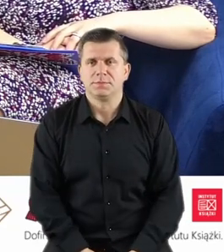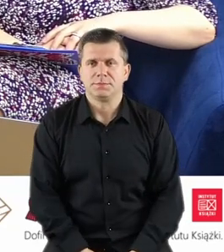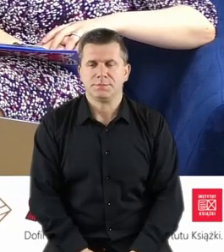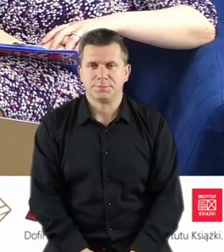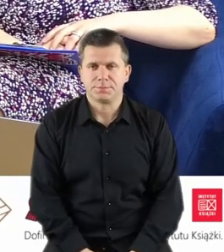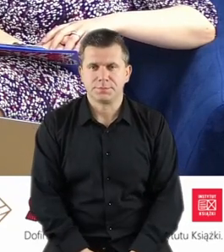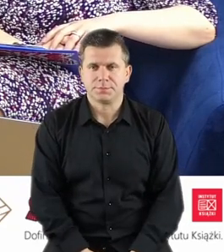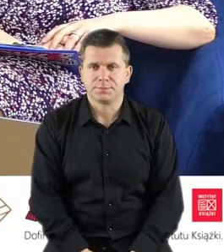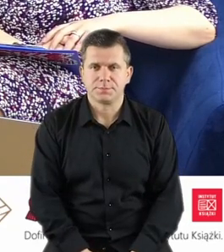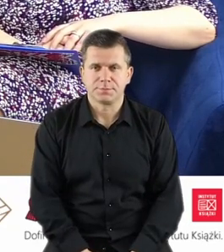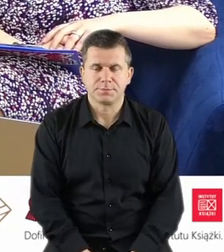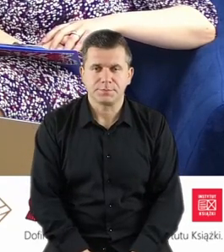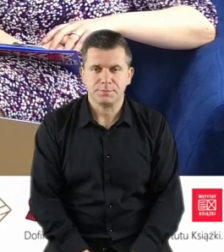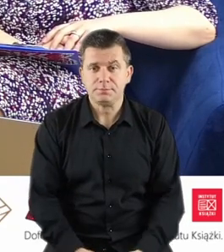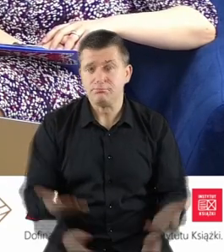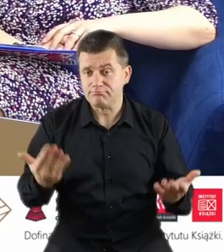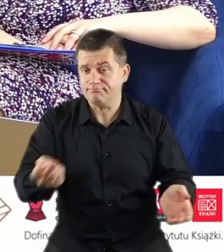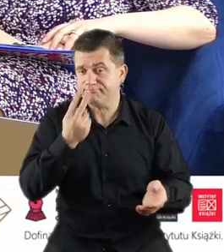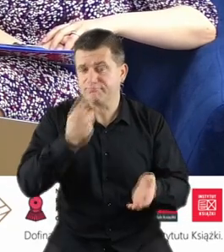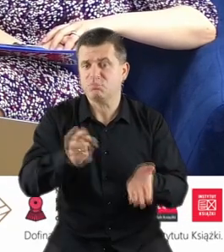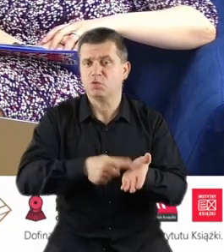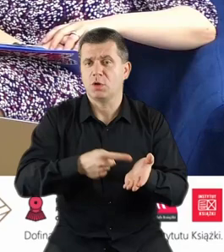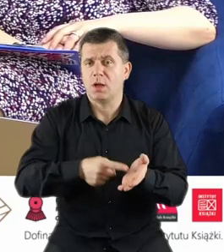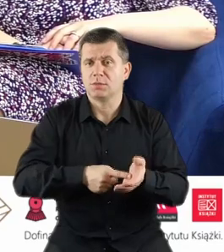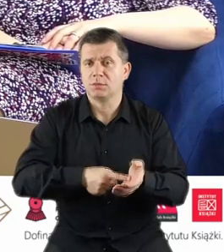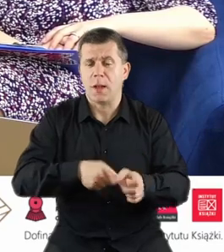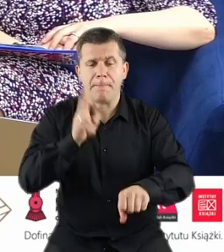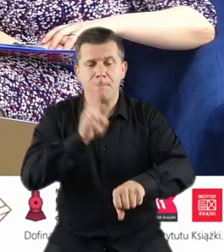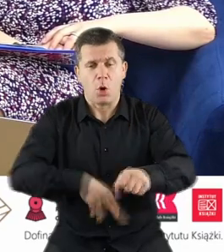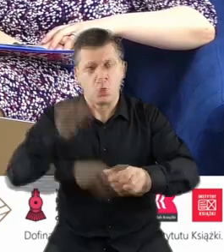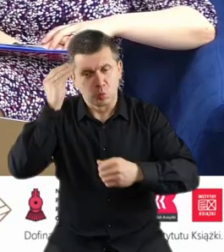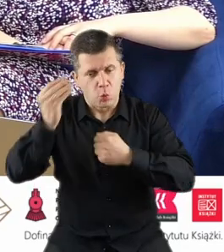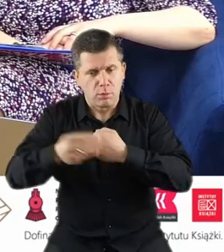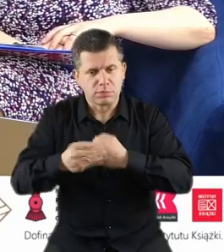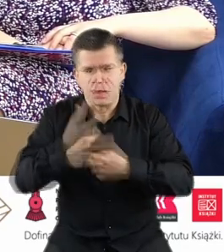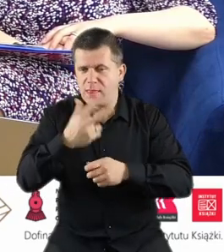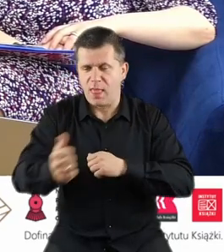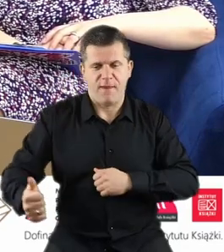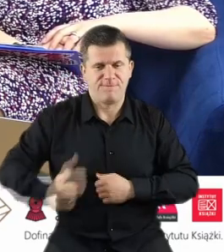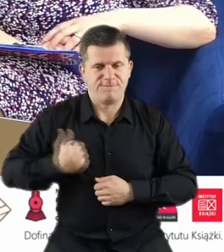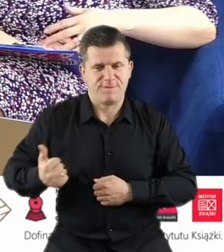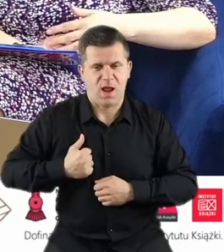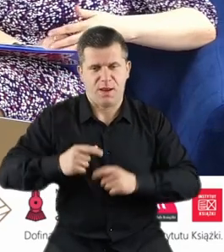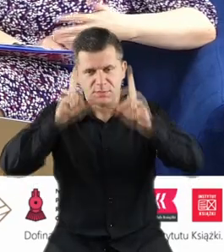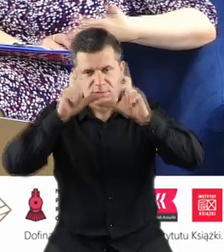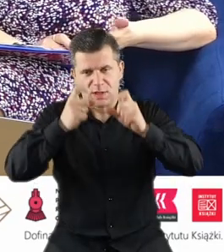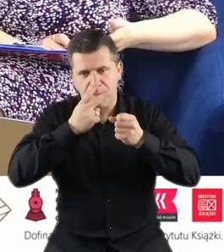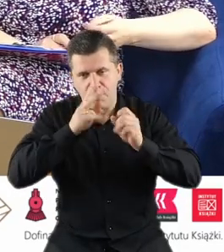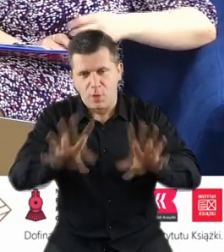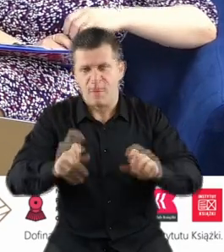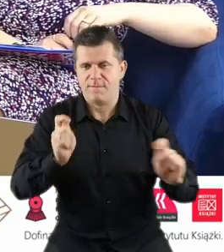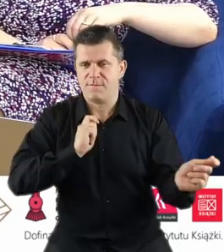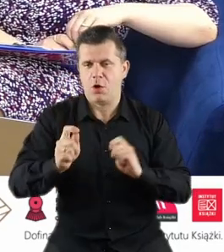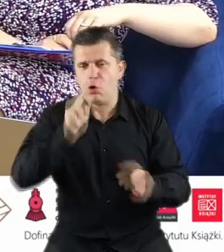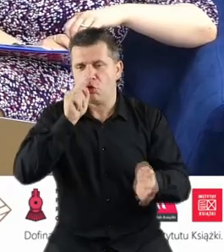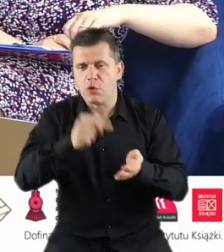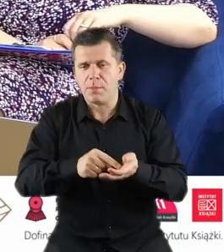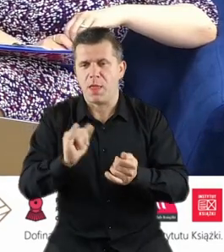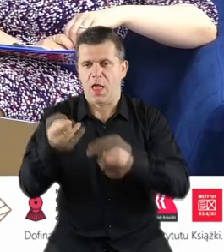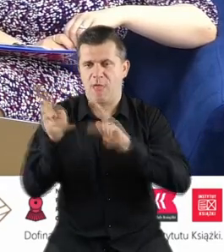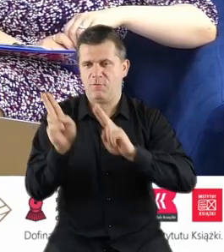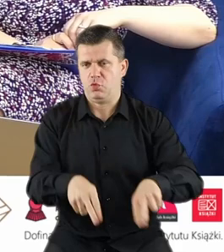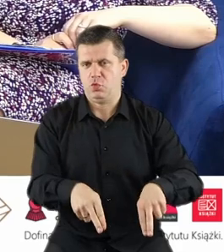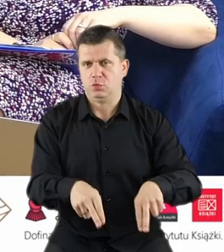Ale coraz częściej policja uprzedza nas. Nie chwalmy się zdjęciami z wakacji, dopiero kiedy wrócimy, bo dajemy jasny